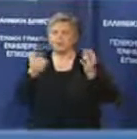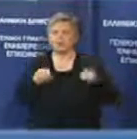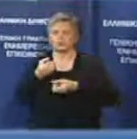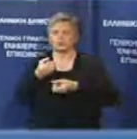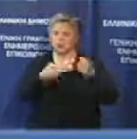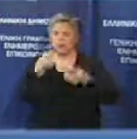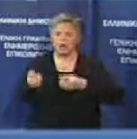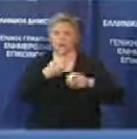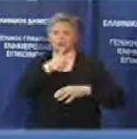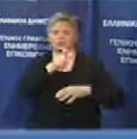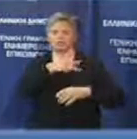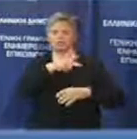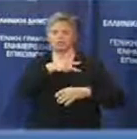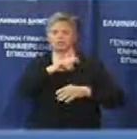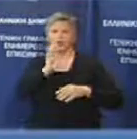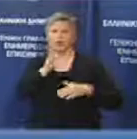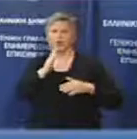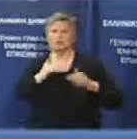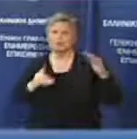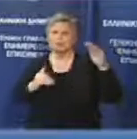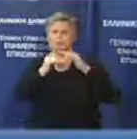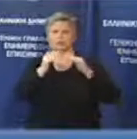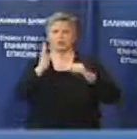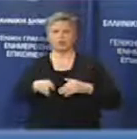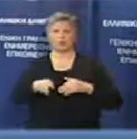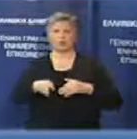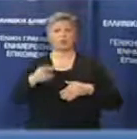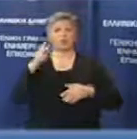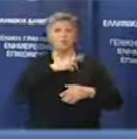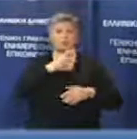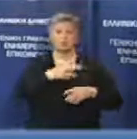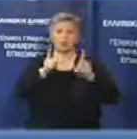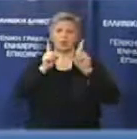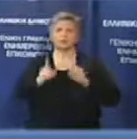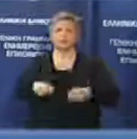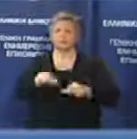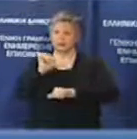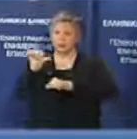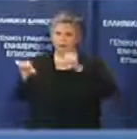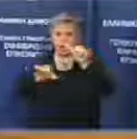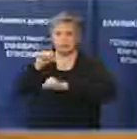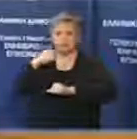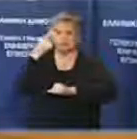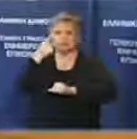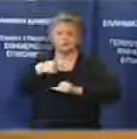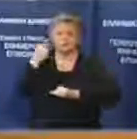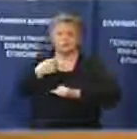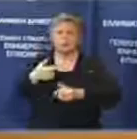Ο ίδιος λοιπόν θα κρίνει πότε και αν θα χρειαστεί να περάσει ένα σχηματισμό.